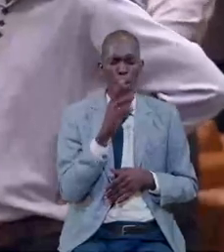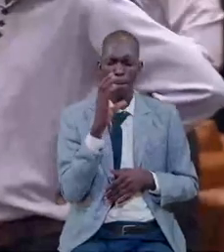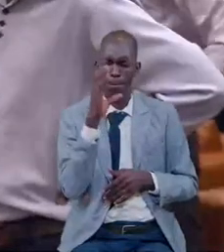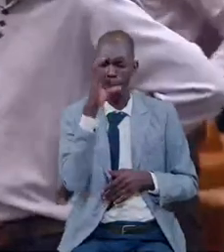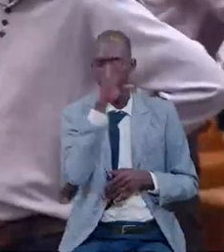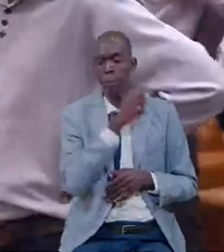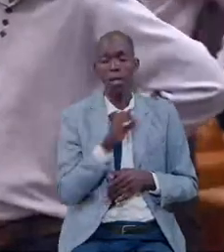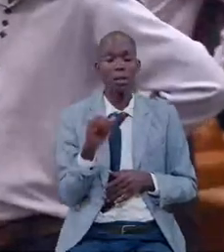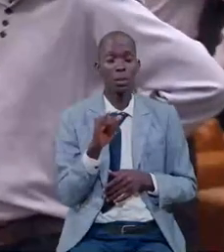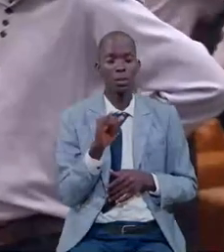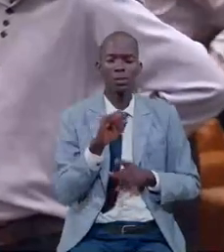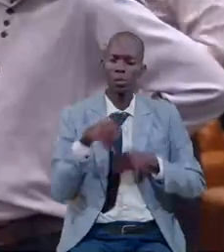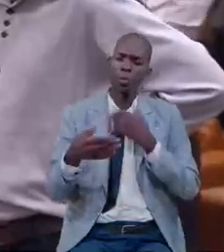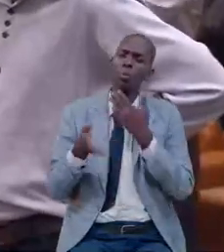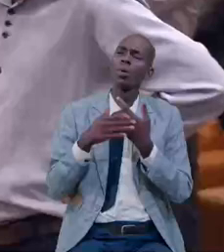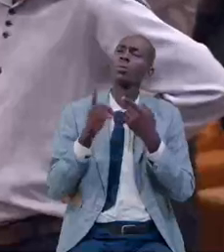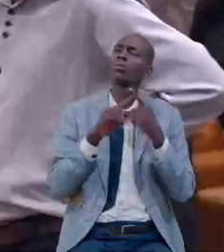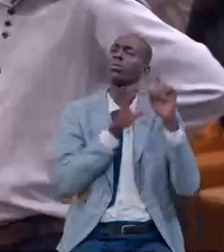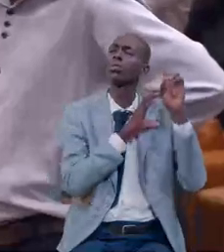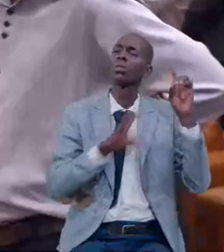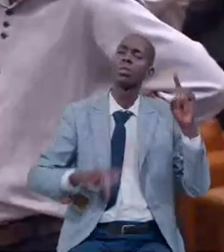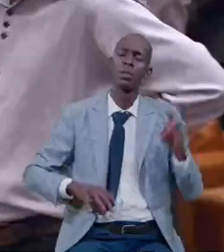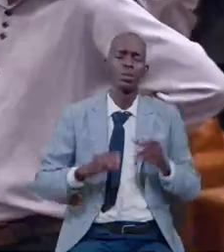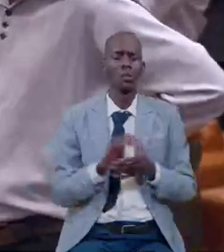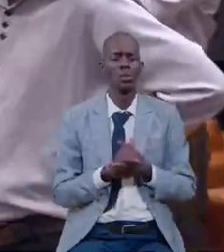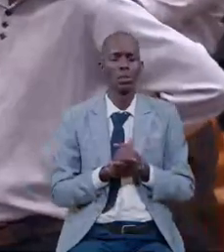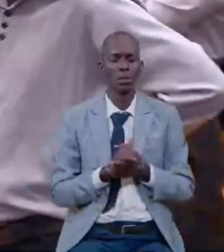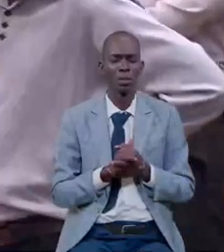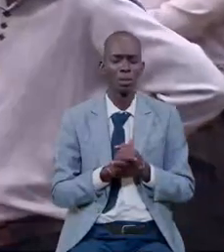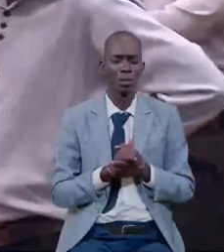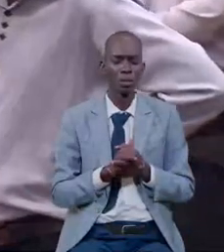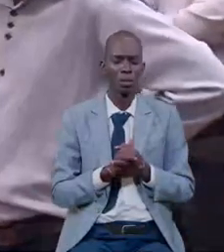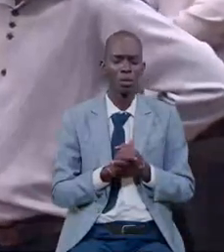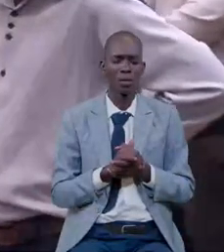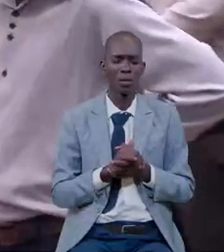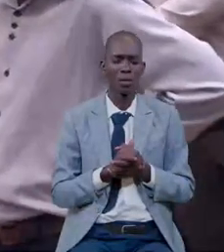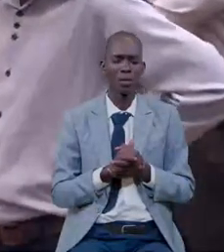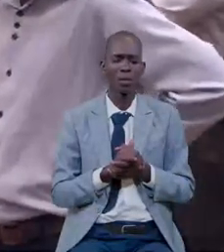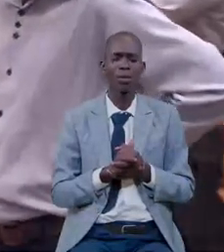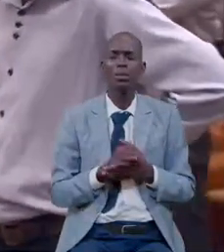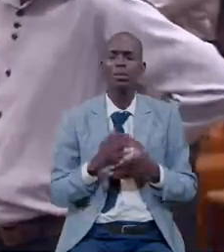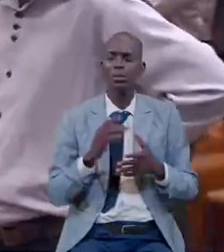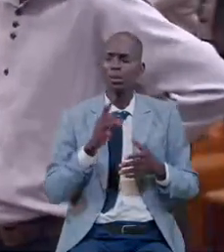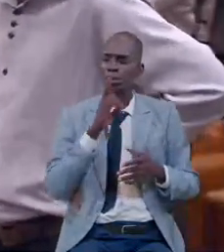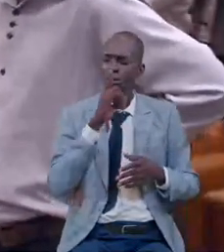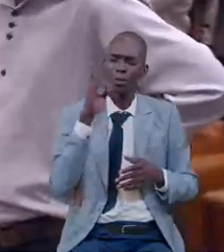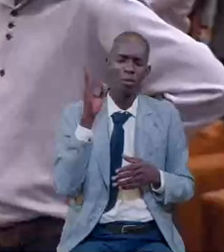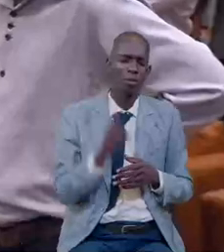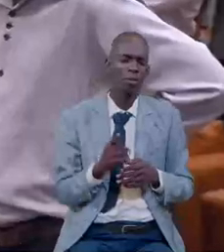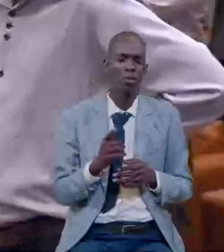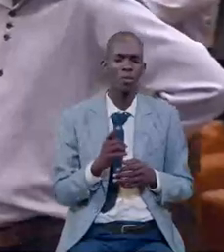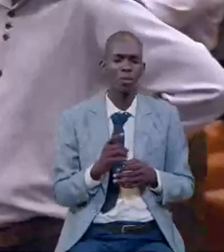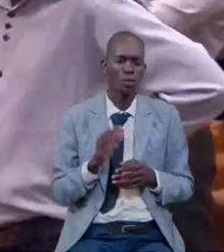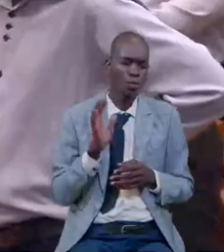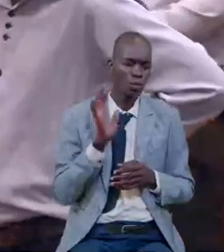ratez? Retournez au calvaire. Ce que vous manquez, retournez au calvaire et